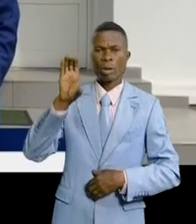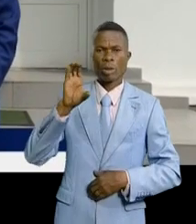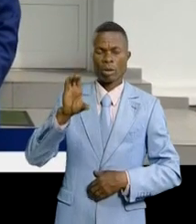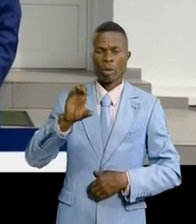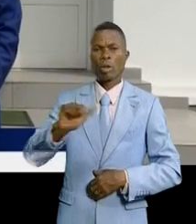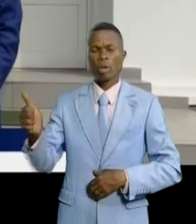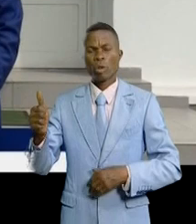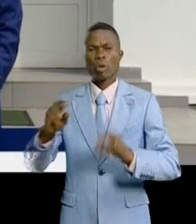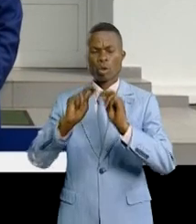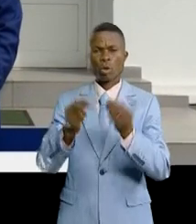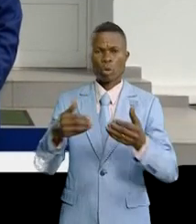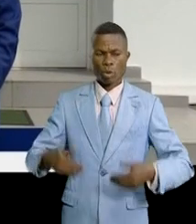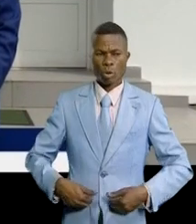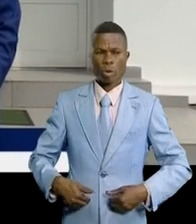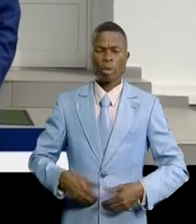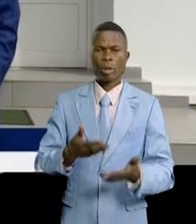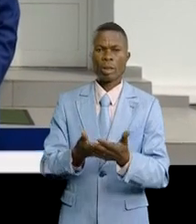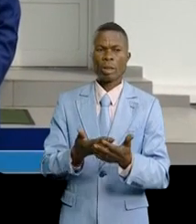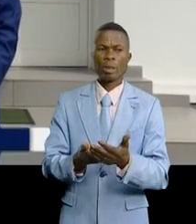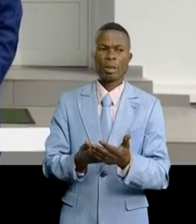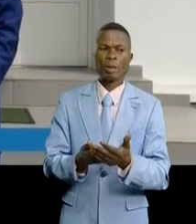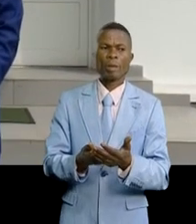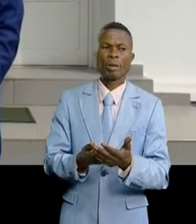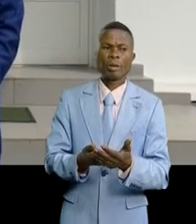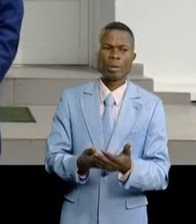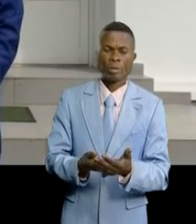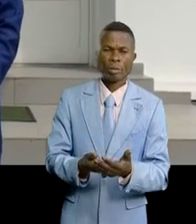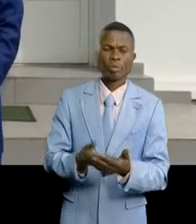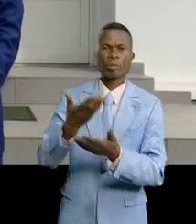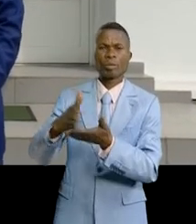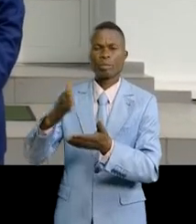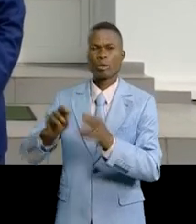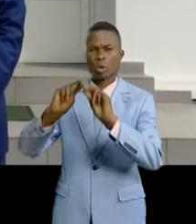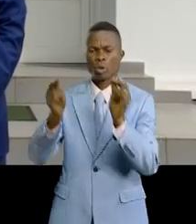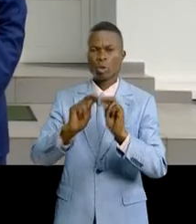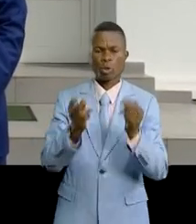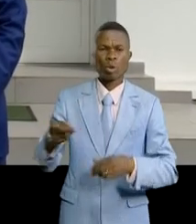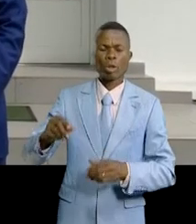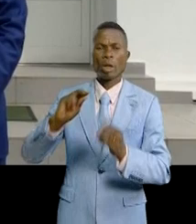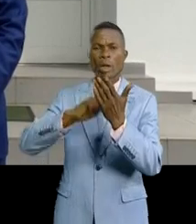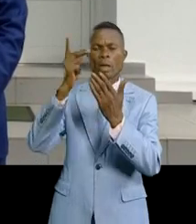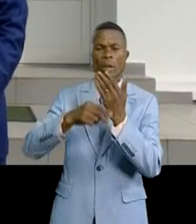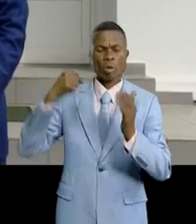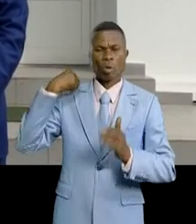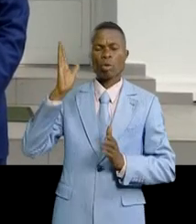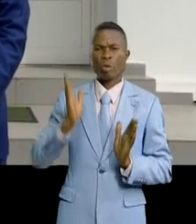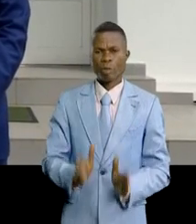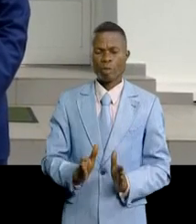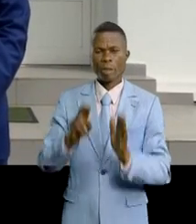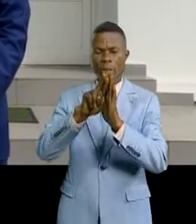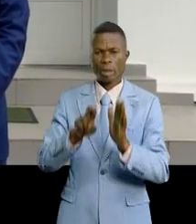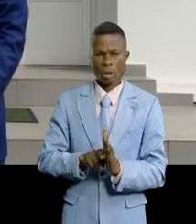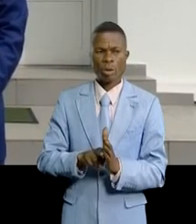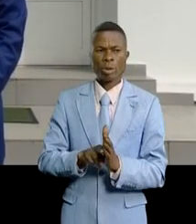des prêts souverains qui sont destinés à appuyer les programmes du gouvernement et aussi les dons